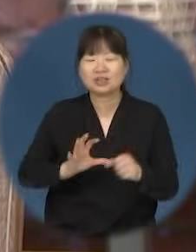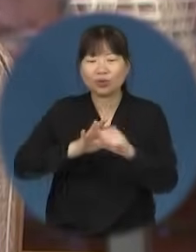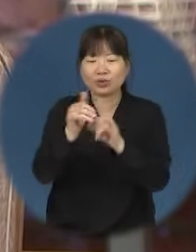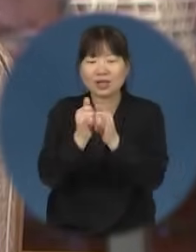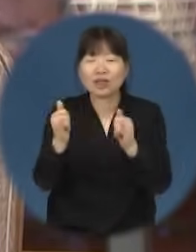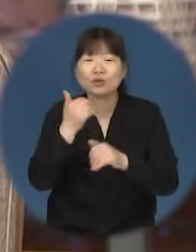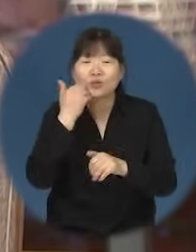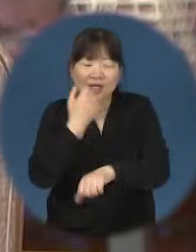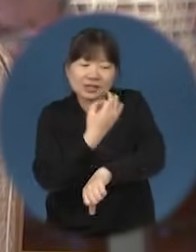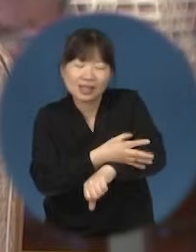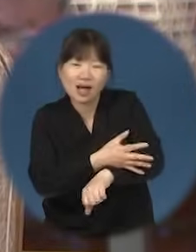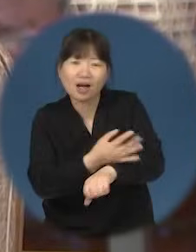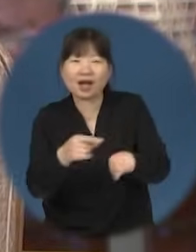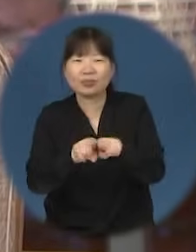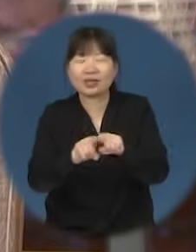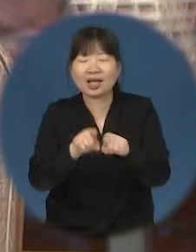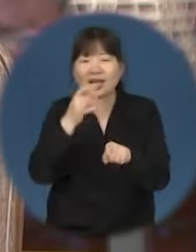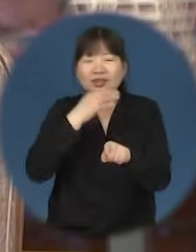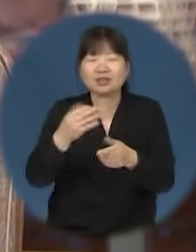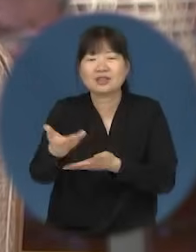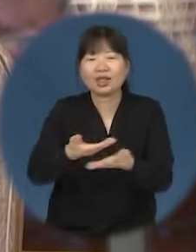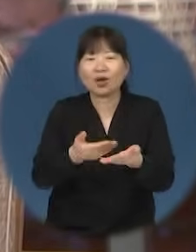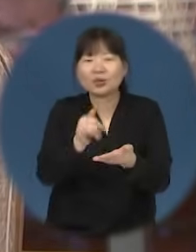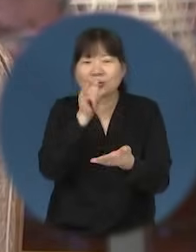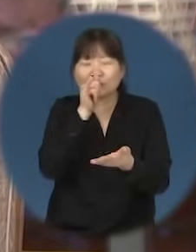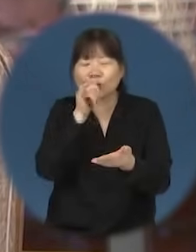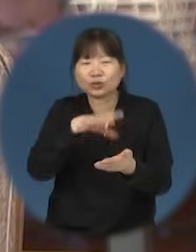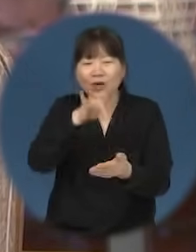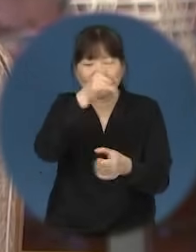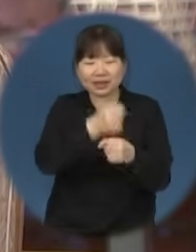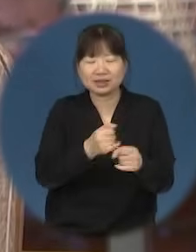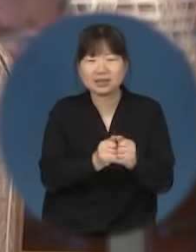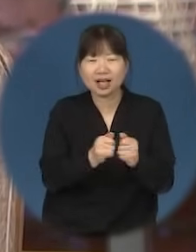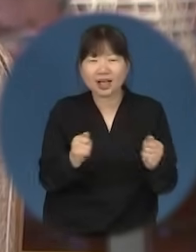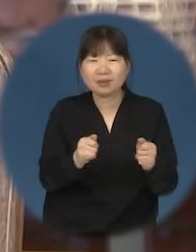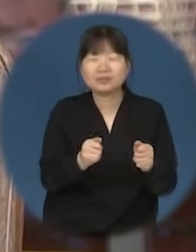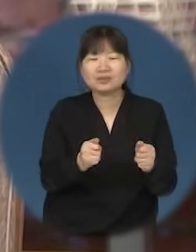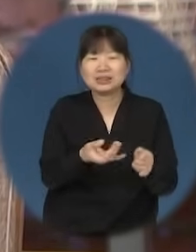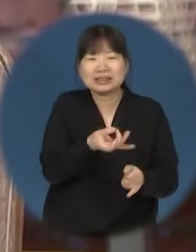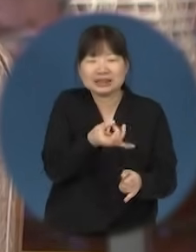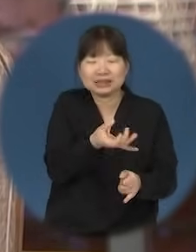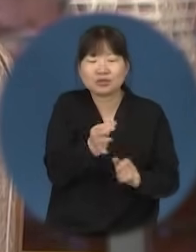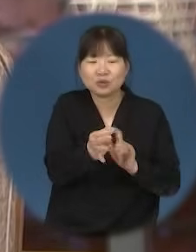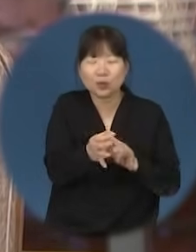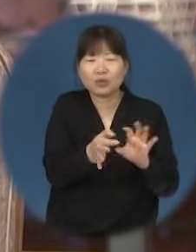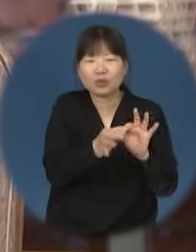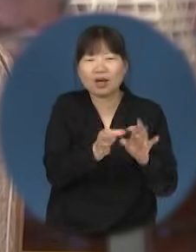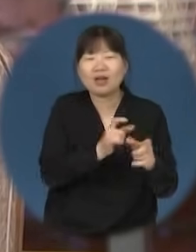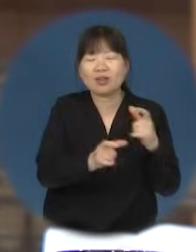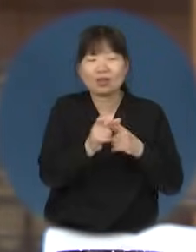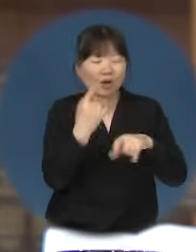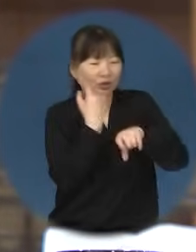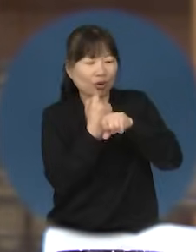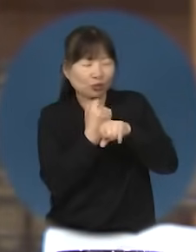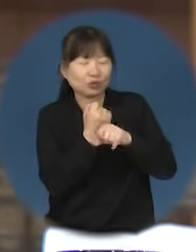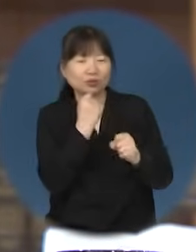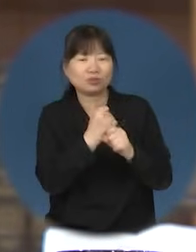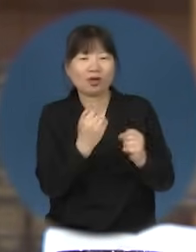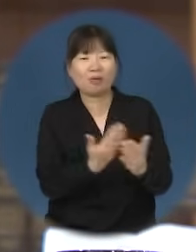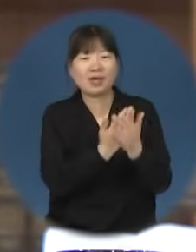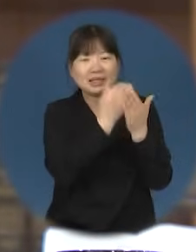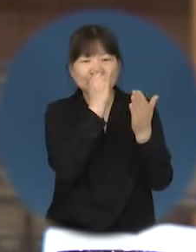사가지고 같이 이익을 공유하고 처음 만든 사람은 그걸 시드머니로 더 개발을 할 수 있겠죠. 그러니까